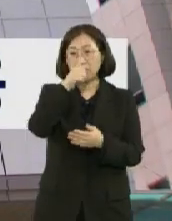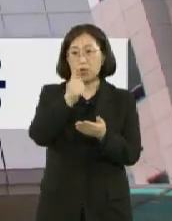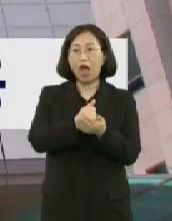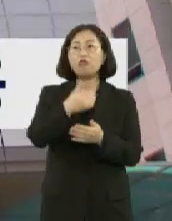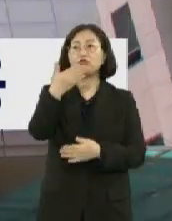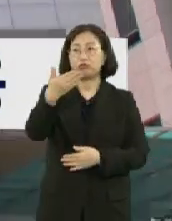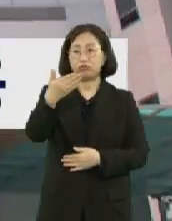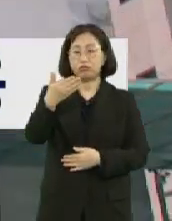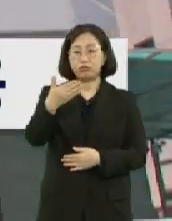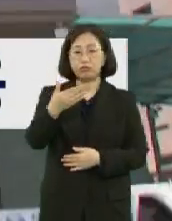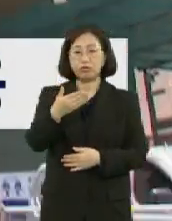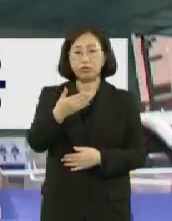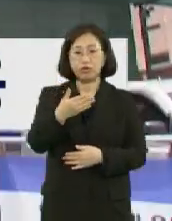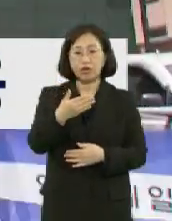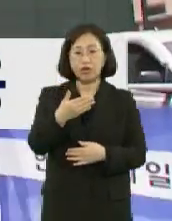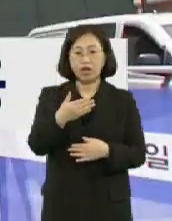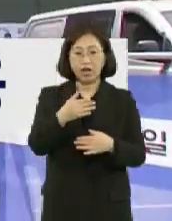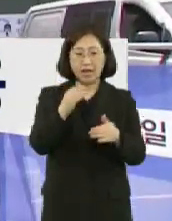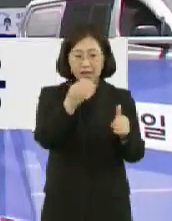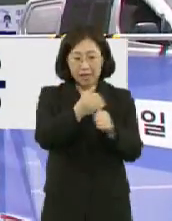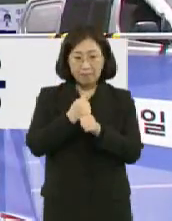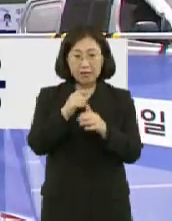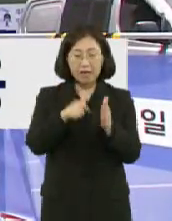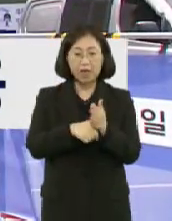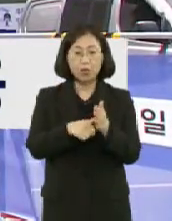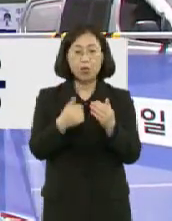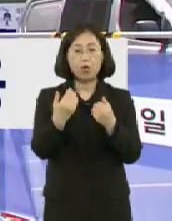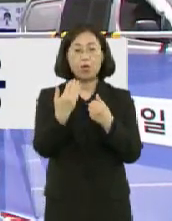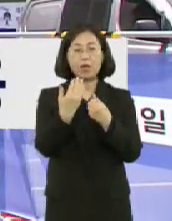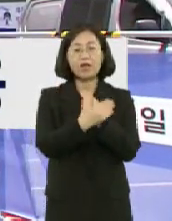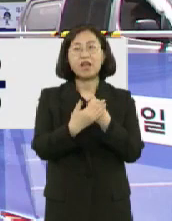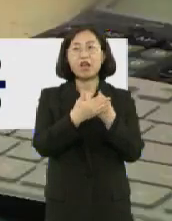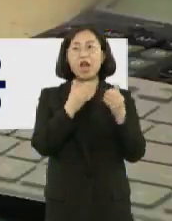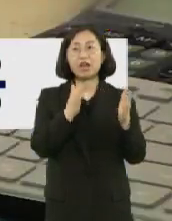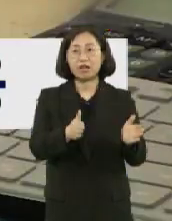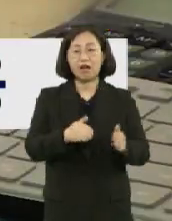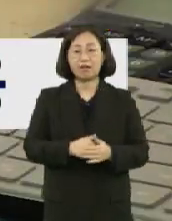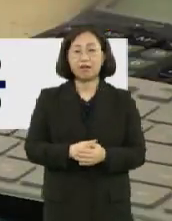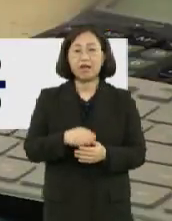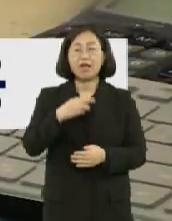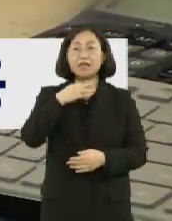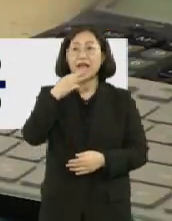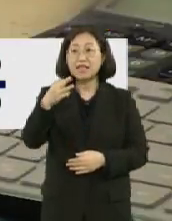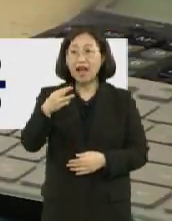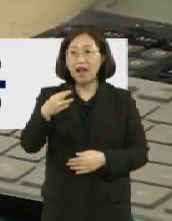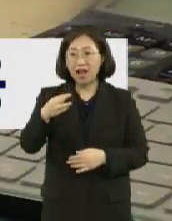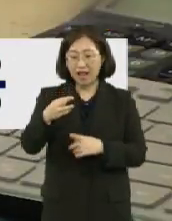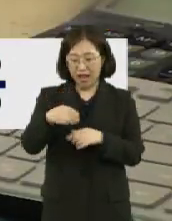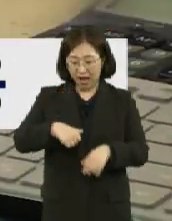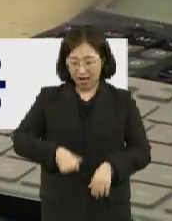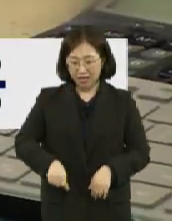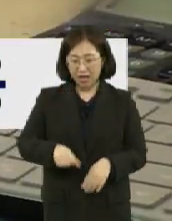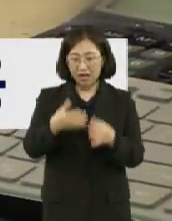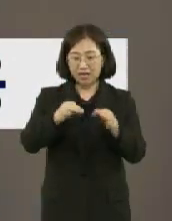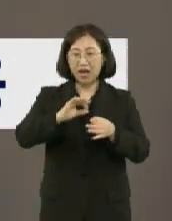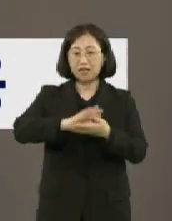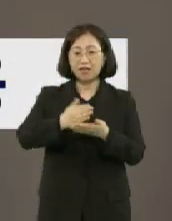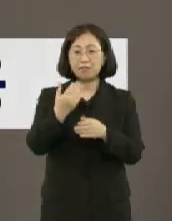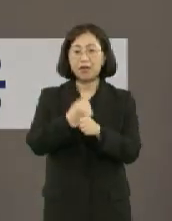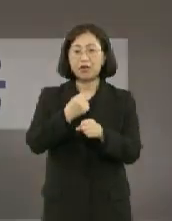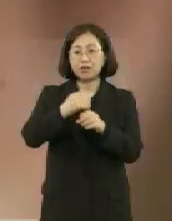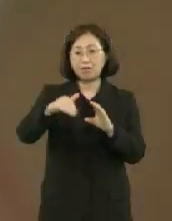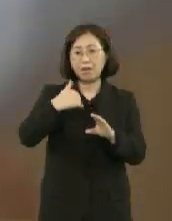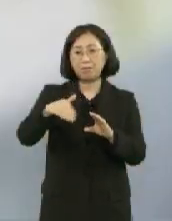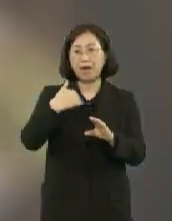범행 당시에도 집행유예 기간 중이었습니다. 심지어 3살 아들의 계좌도 만들어 범행에 사용했고